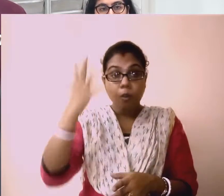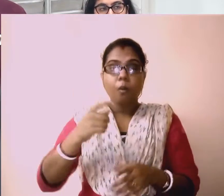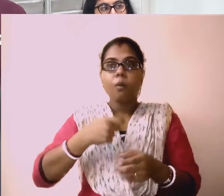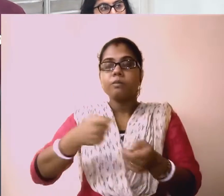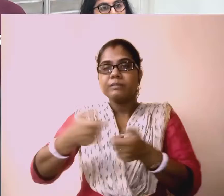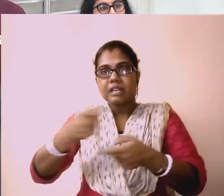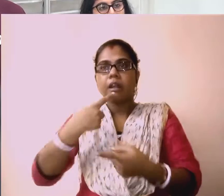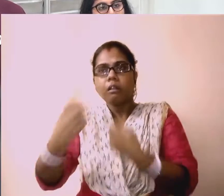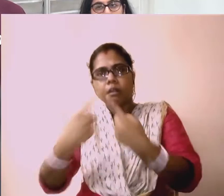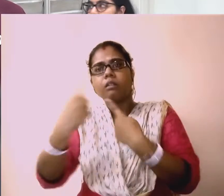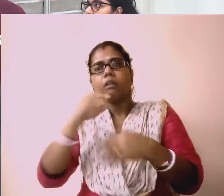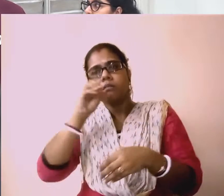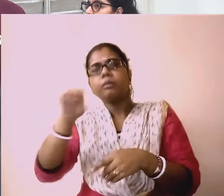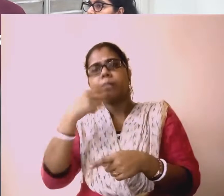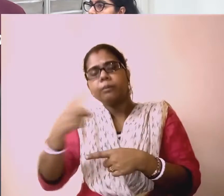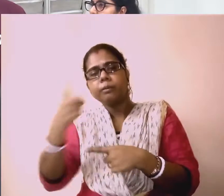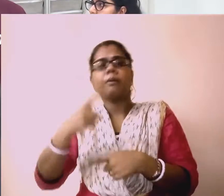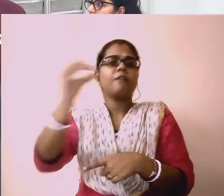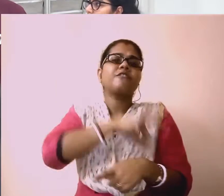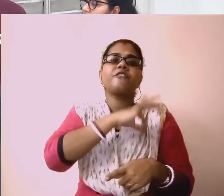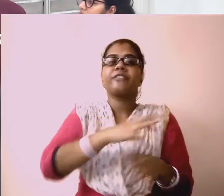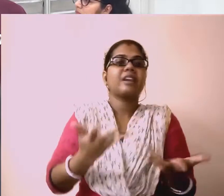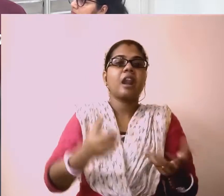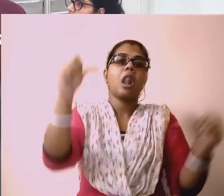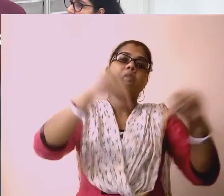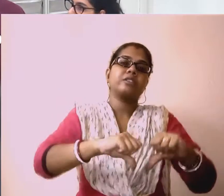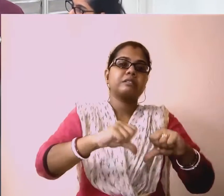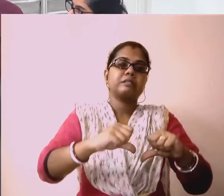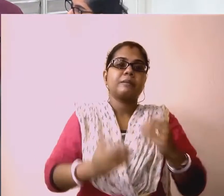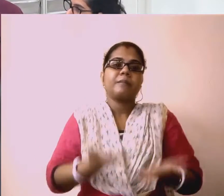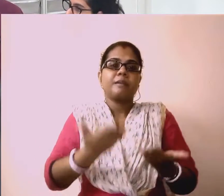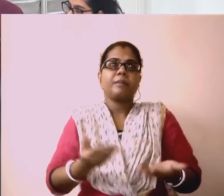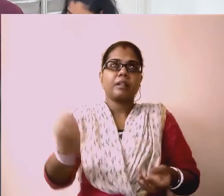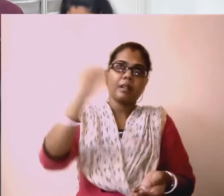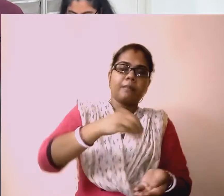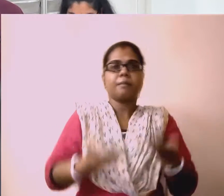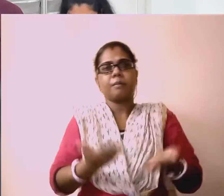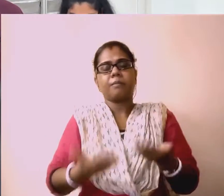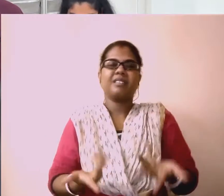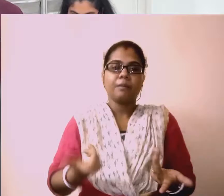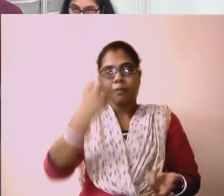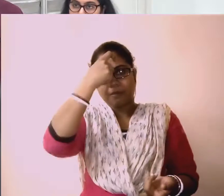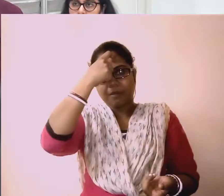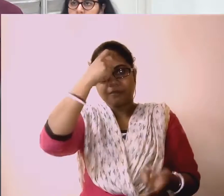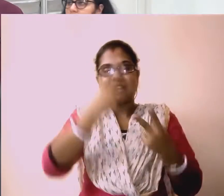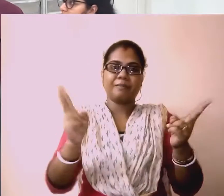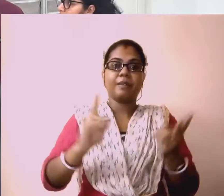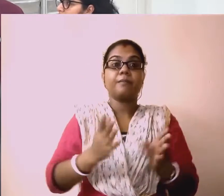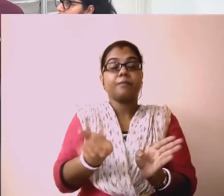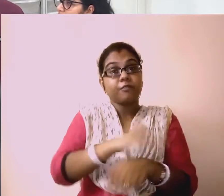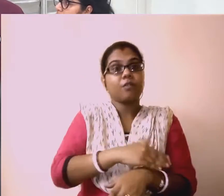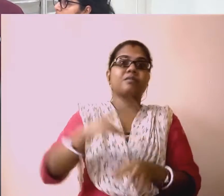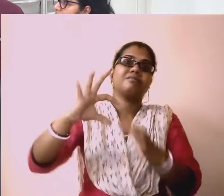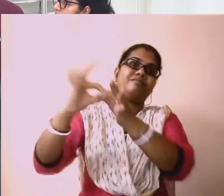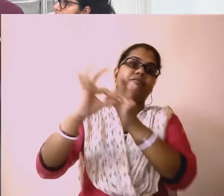पिच कर दिया, अगर उसने मेरे को 2 महीने बाद पैसा दिया मेरे बिजनेस के लिए तो मेरा पिच सक्सेसफुल था, अगर उसने नहीं दिया तो पिच